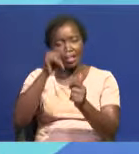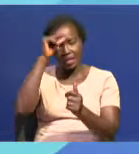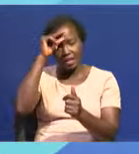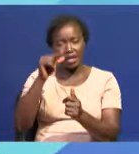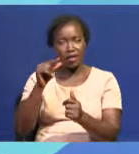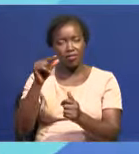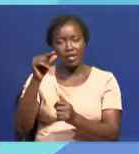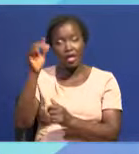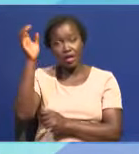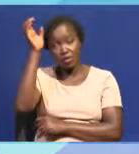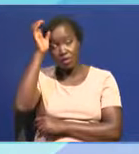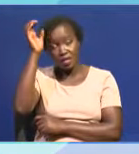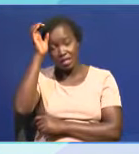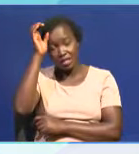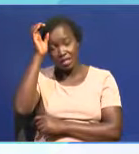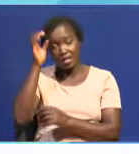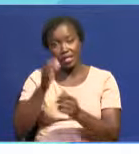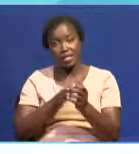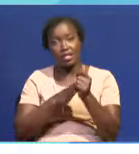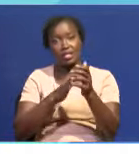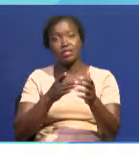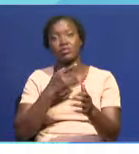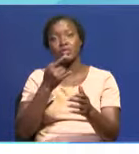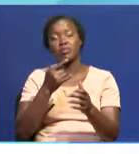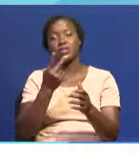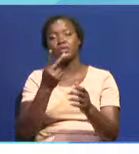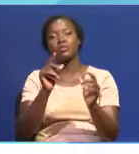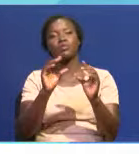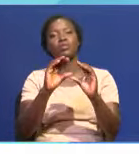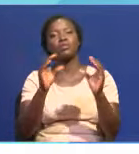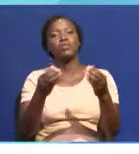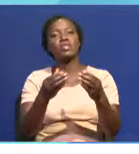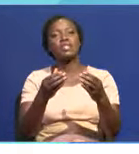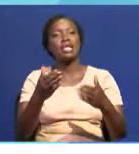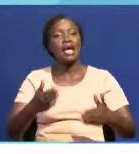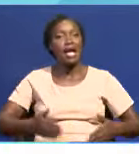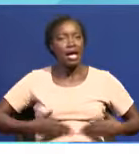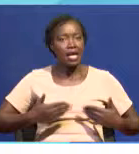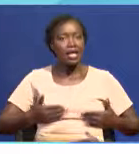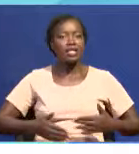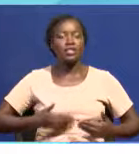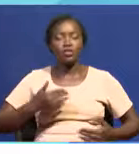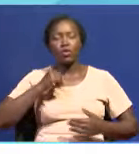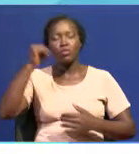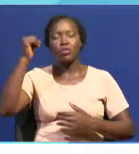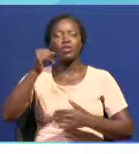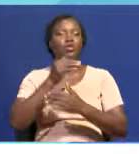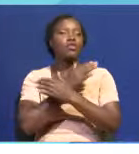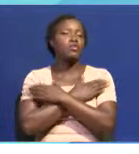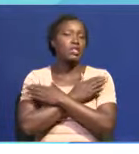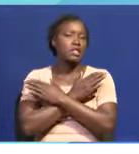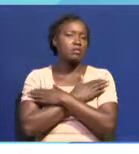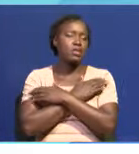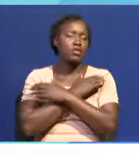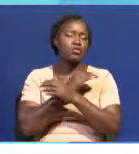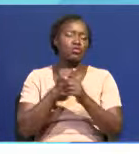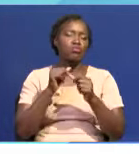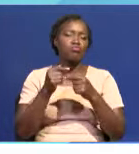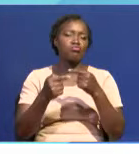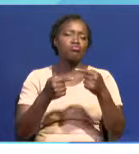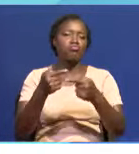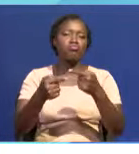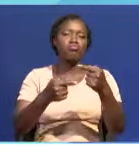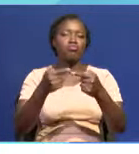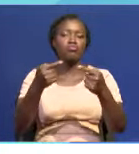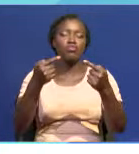Gishu Jonathan B, viongozi hao wamesema jamii hizo mbili zinafurahia urafiki wa kisiasa ambao unapaswa kuimarishwa kwa ajili